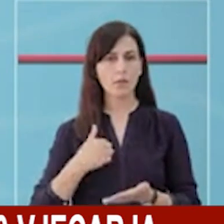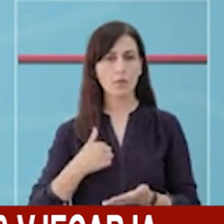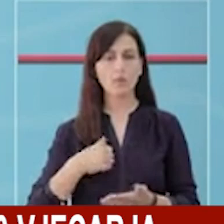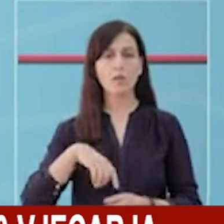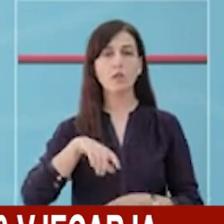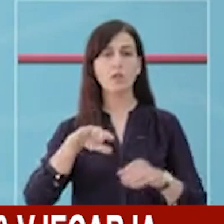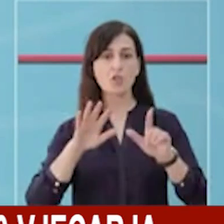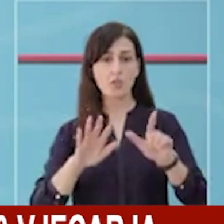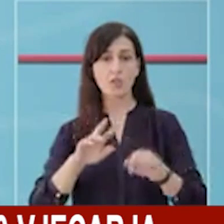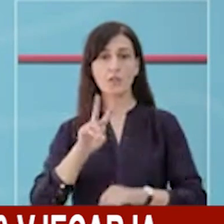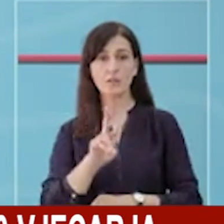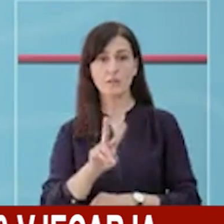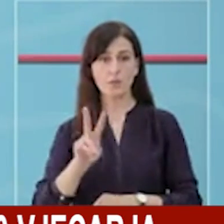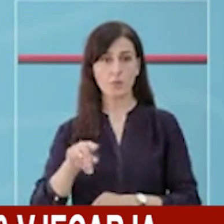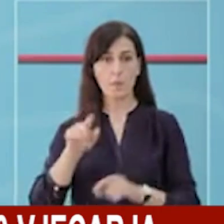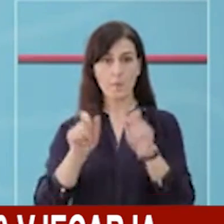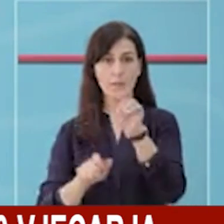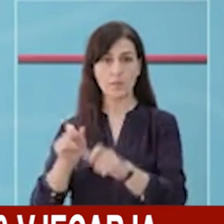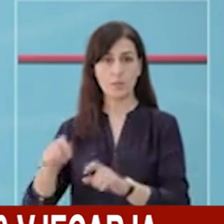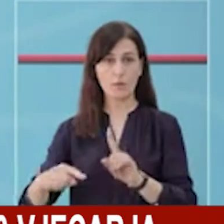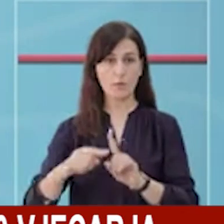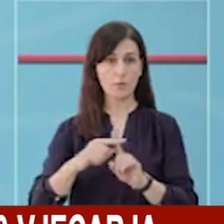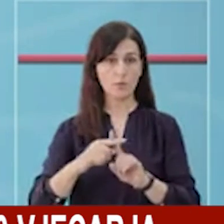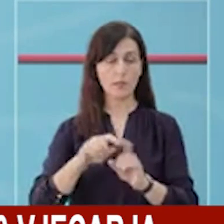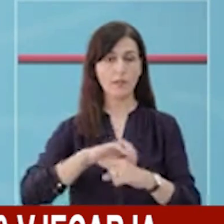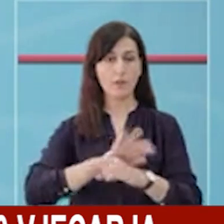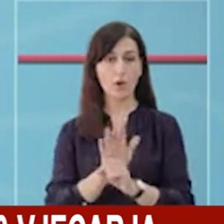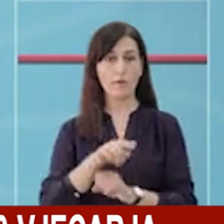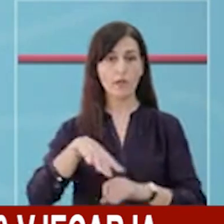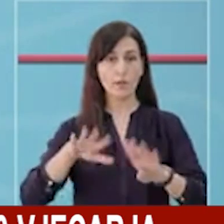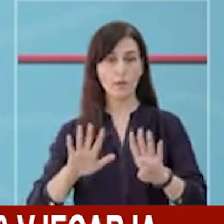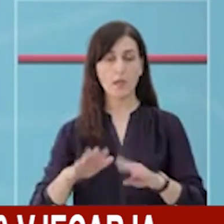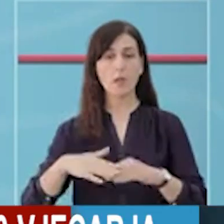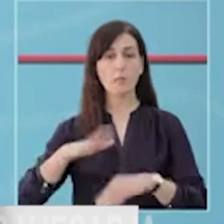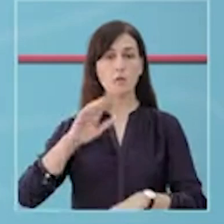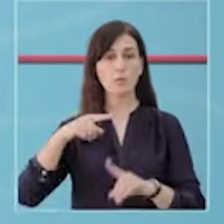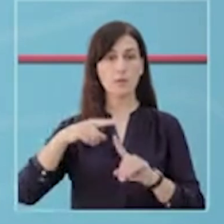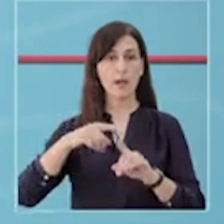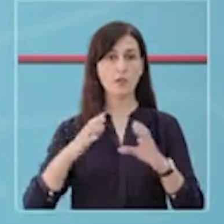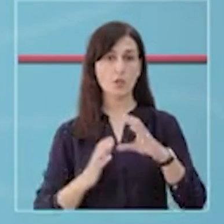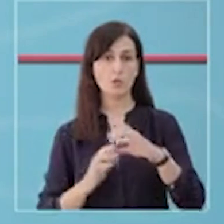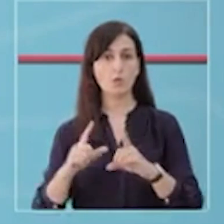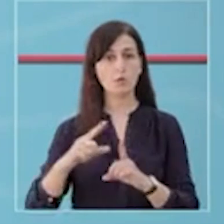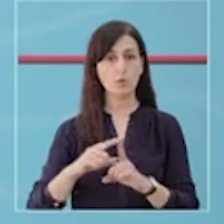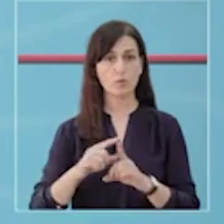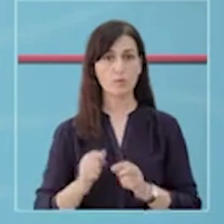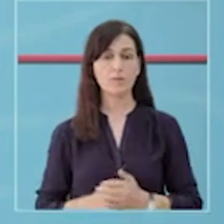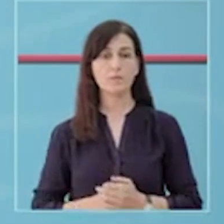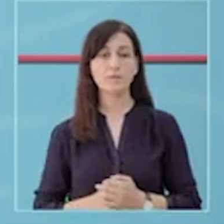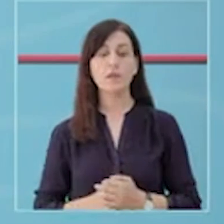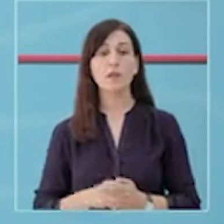722 persona aktiv me COVID-19, kryesisht në Tiran, Shkoder, Durës.